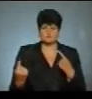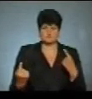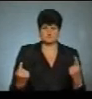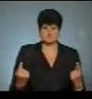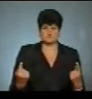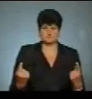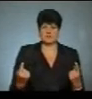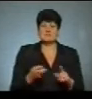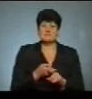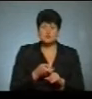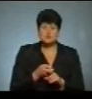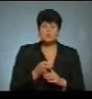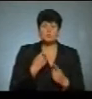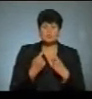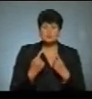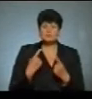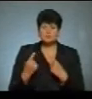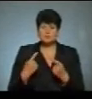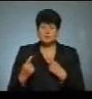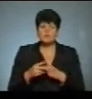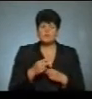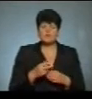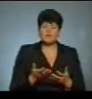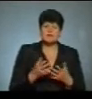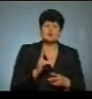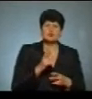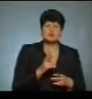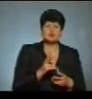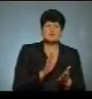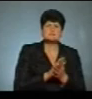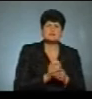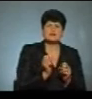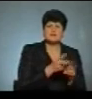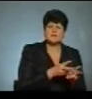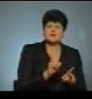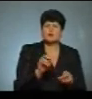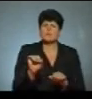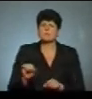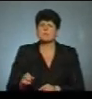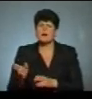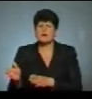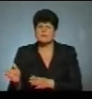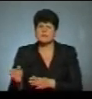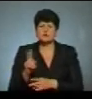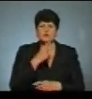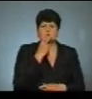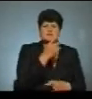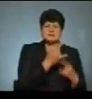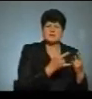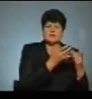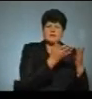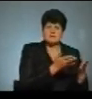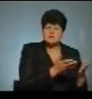через діалог з'ясовувати, хто виносить сміття, хто прибирає, хто дивиться